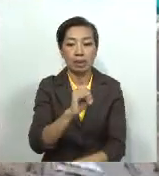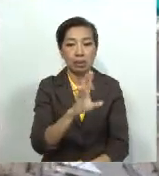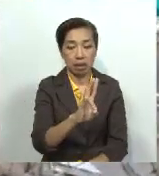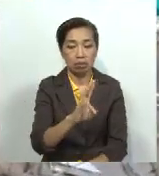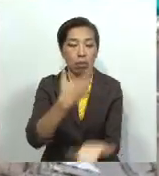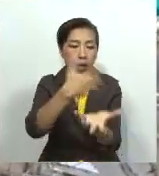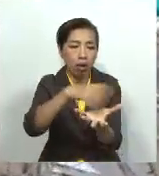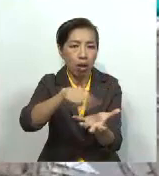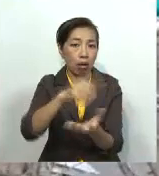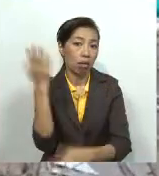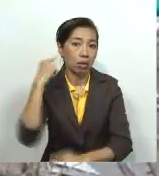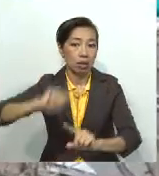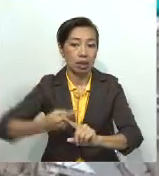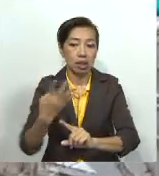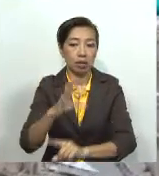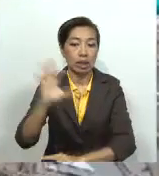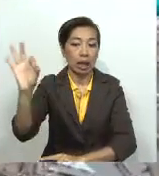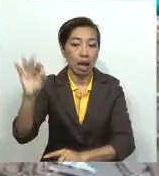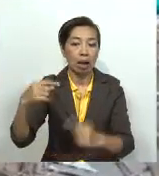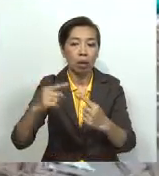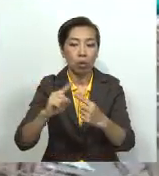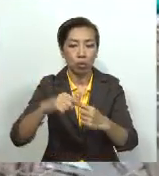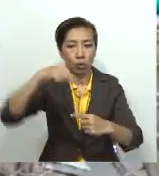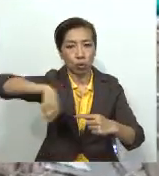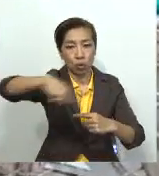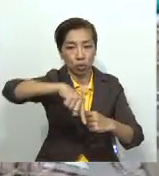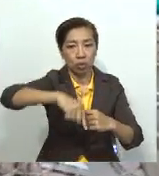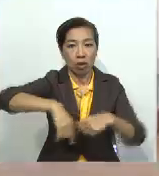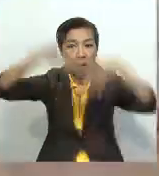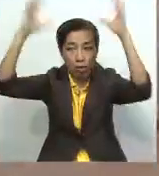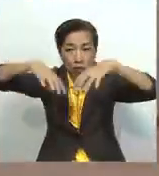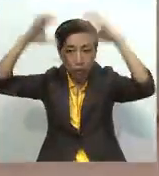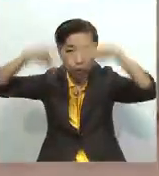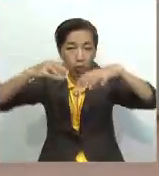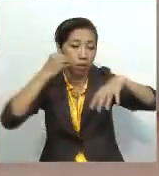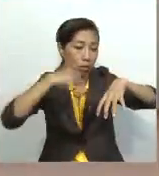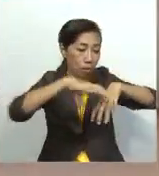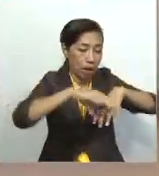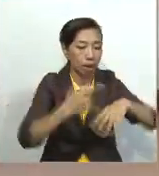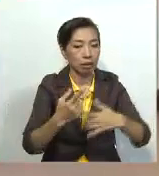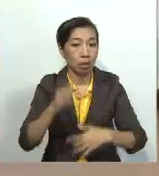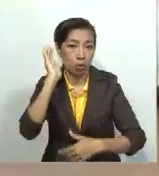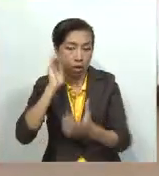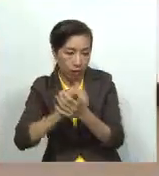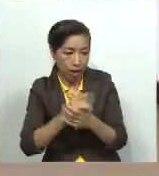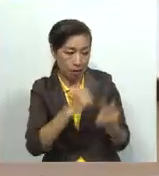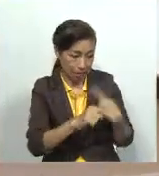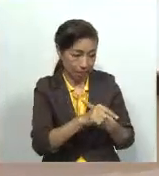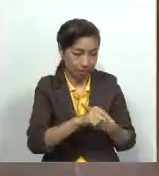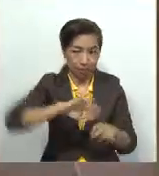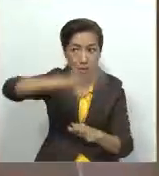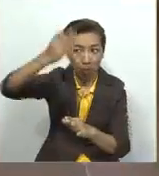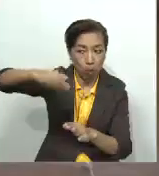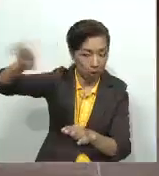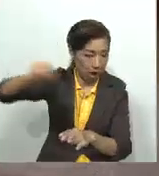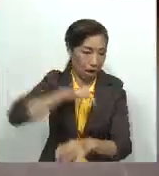าว่าเมื่อวันที่9เมษายนเนี่ยมีฝนตกลงมาหนักในพื้นที่สามีและเพื่อนในหมู่บ้านอีก2คนก็เลยนัดกันค่ะเพื่อจะขึ้นไปหา